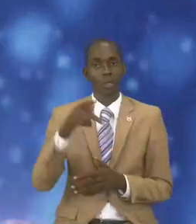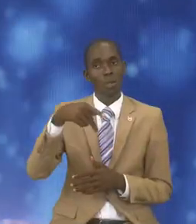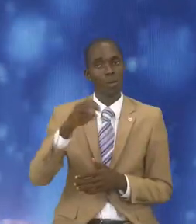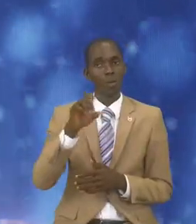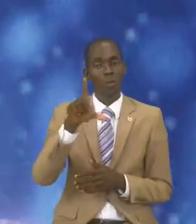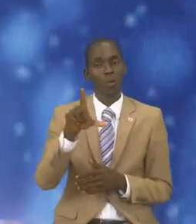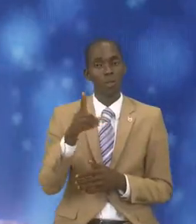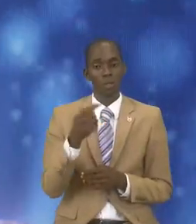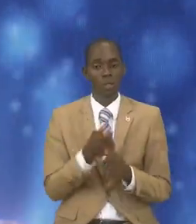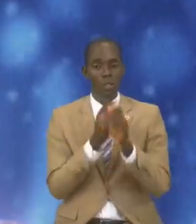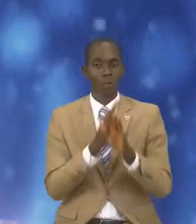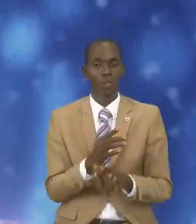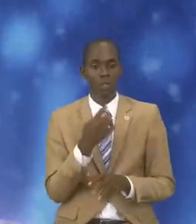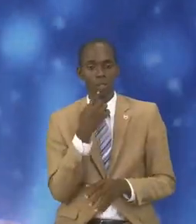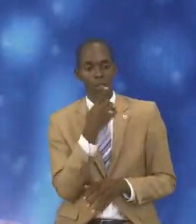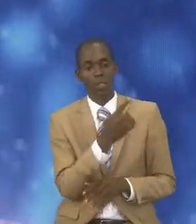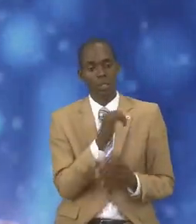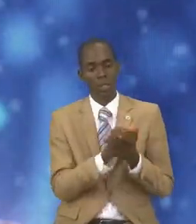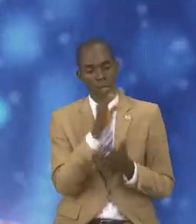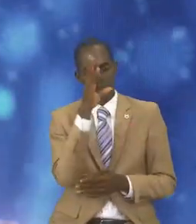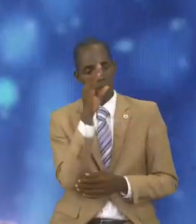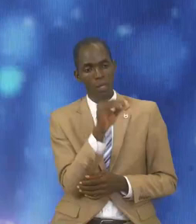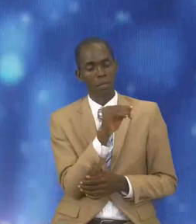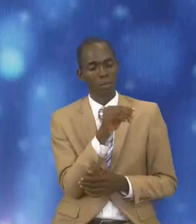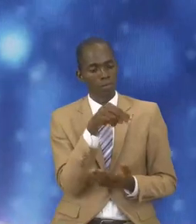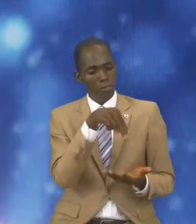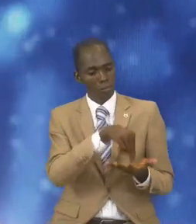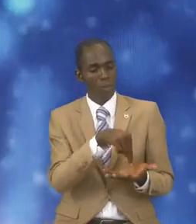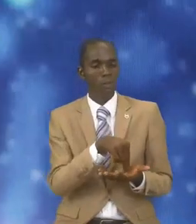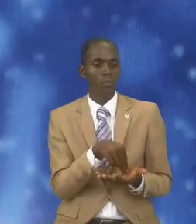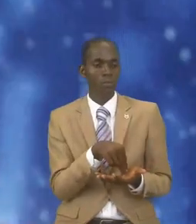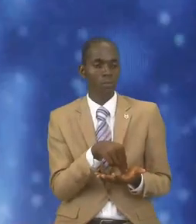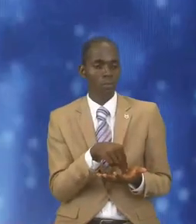Paul a dit à cet homme, lève-toi,